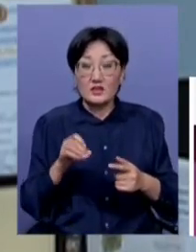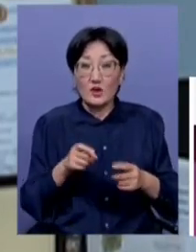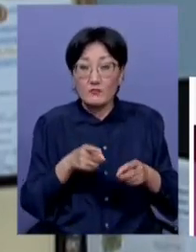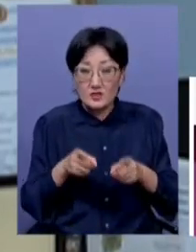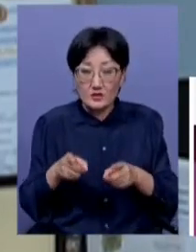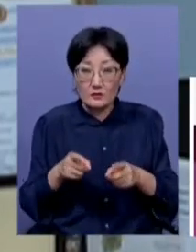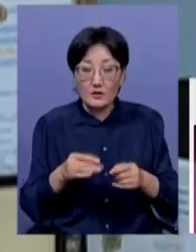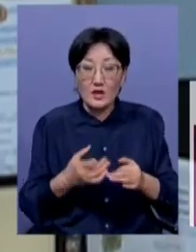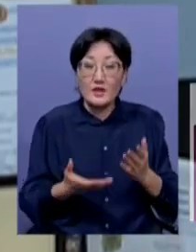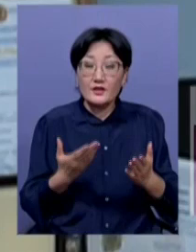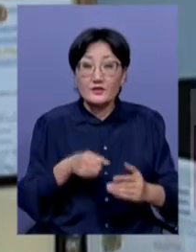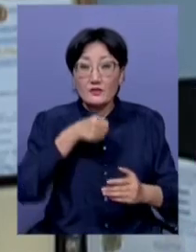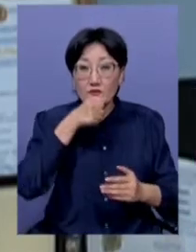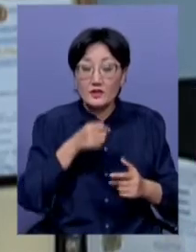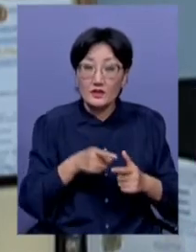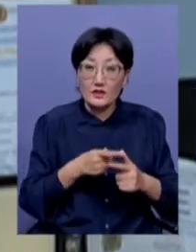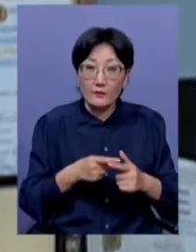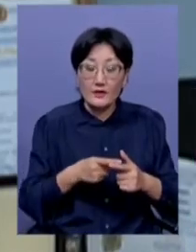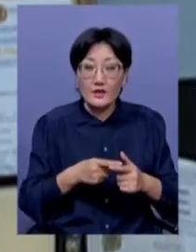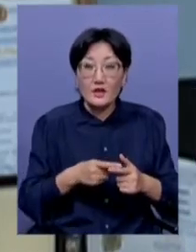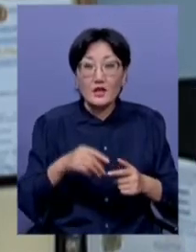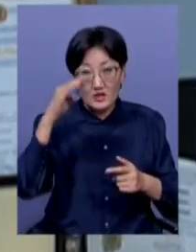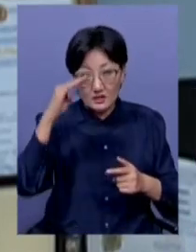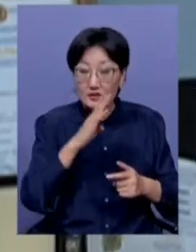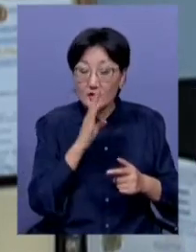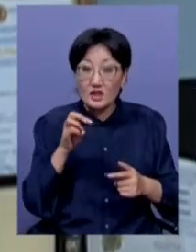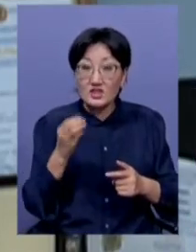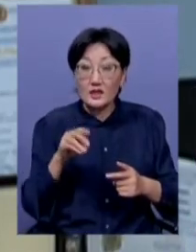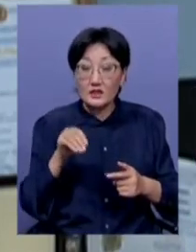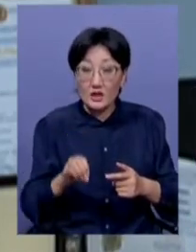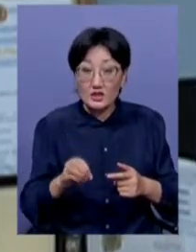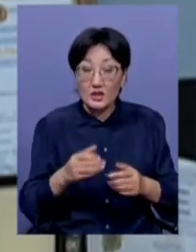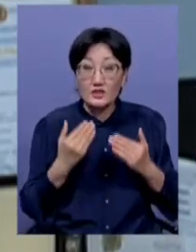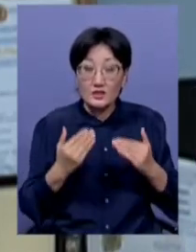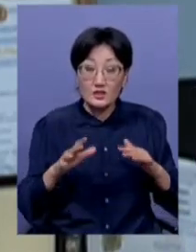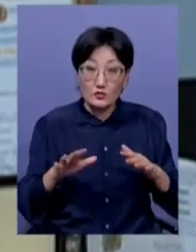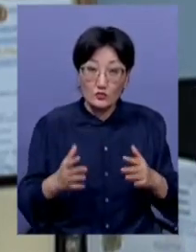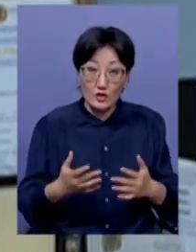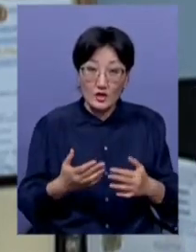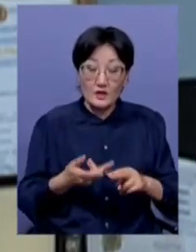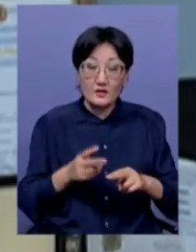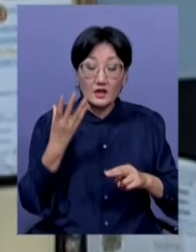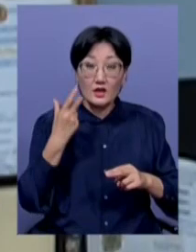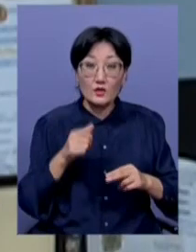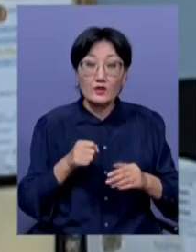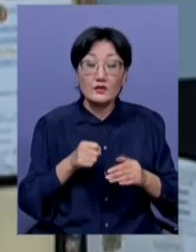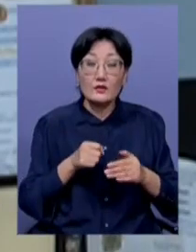если это, допустим, взрослый, либо шантаж родителей, либо, ну, самый крайний случай, когда доводят